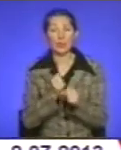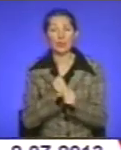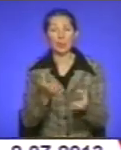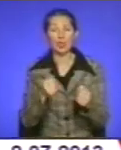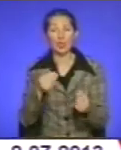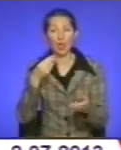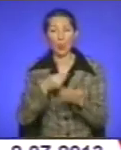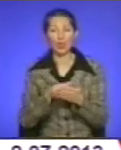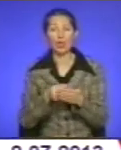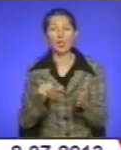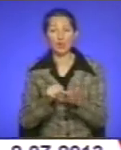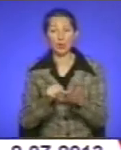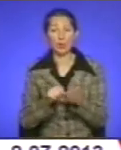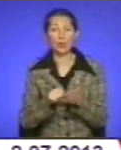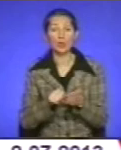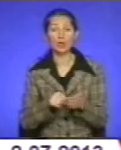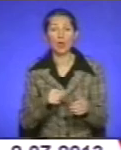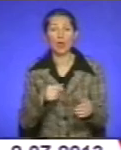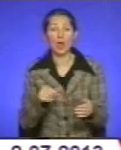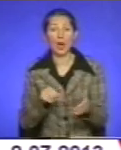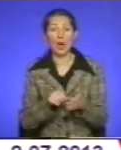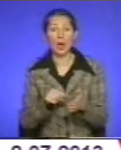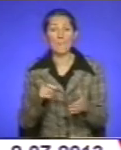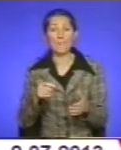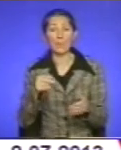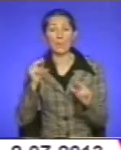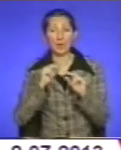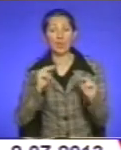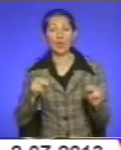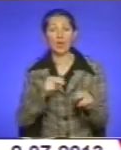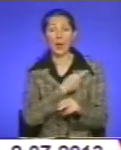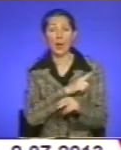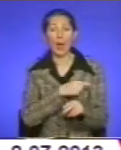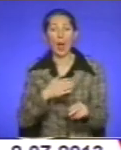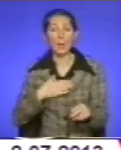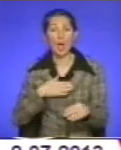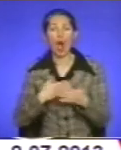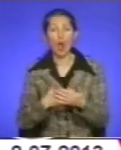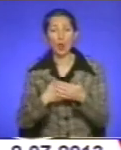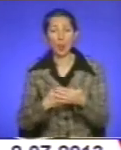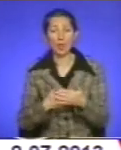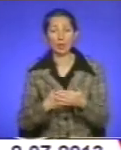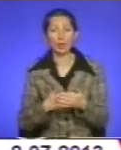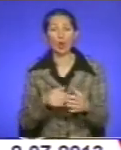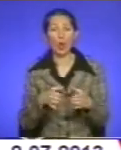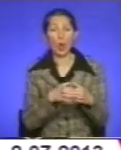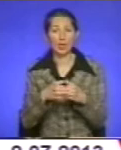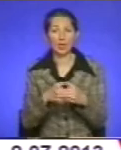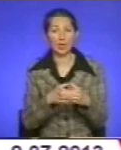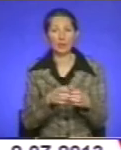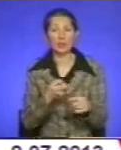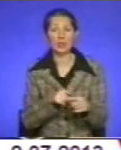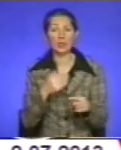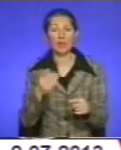Ми громада, 8-тисячний колектив, це ваші виборці. Помножте на 3 і